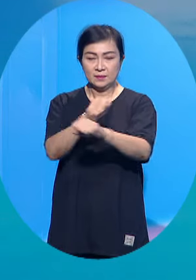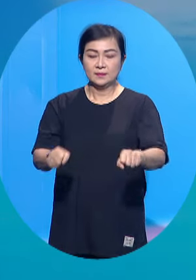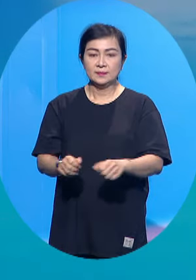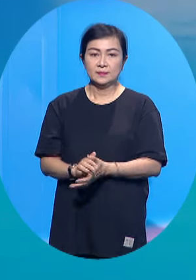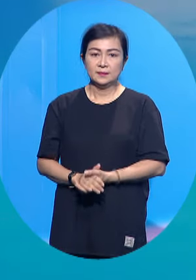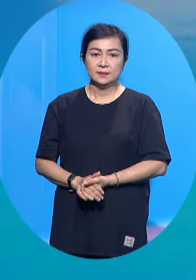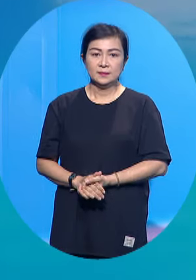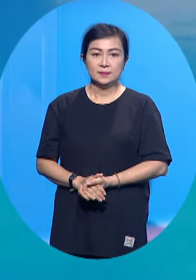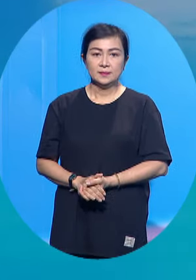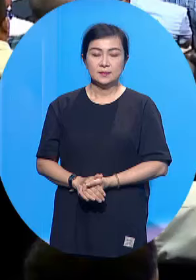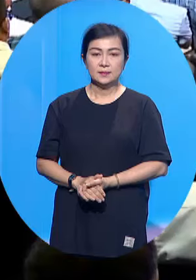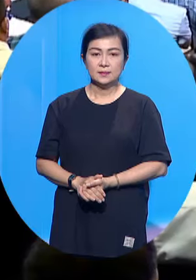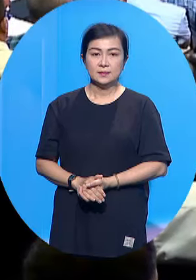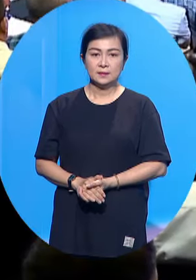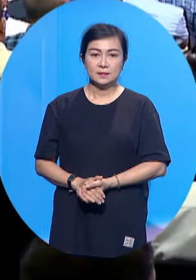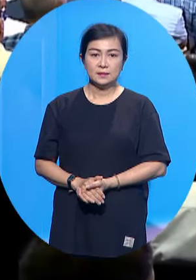triển bền vững.